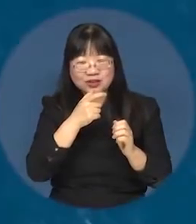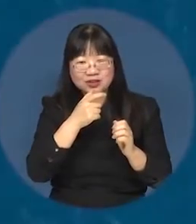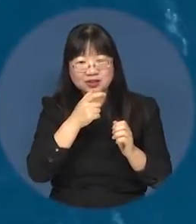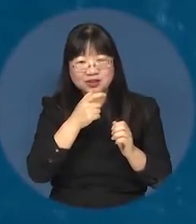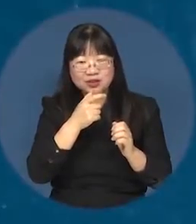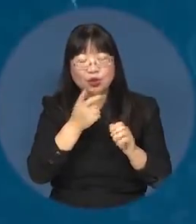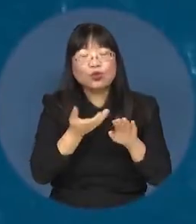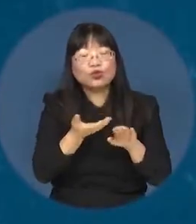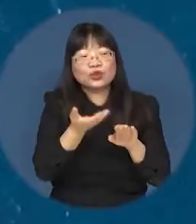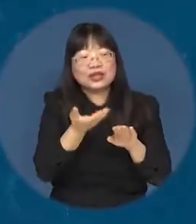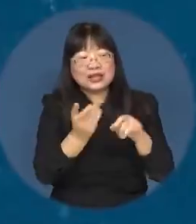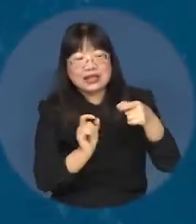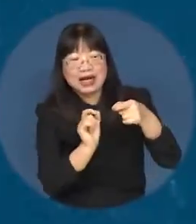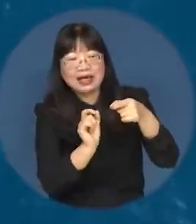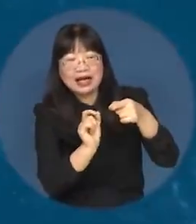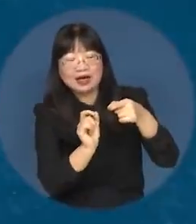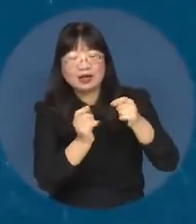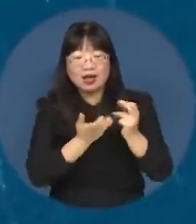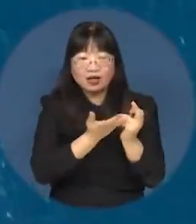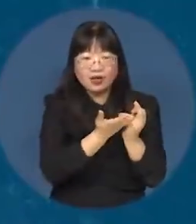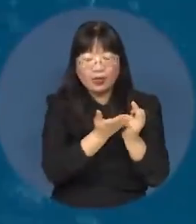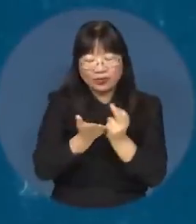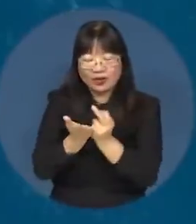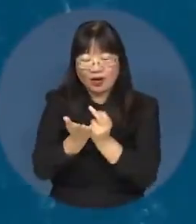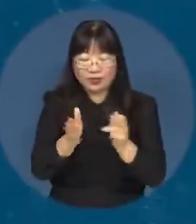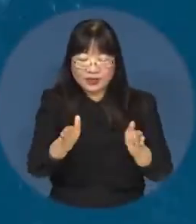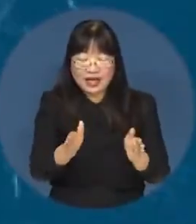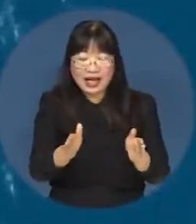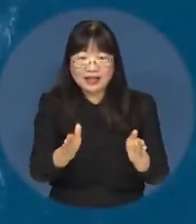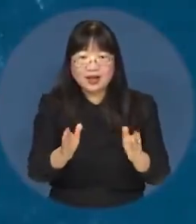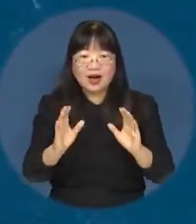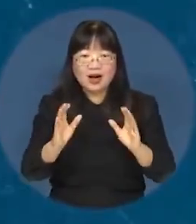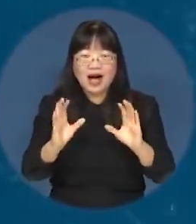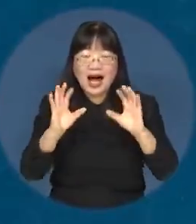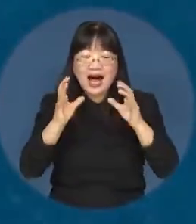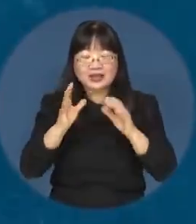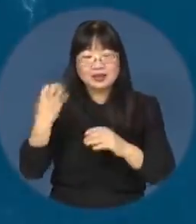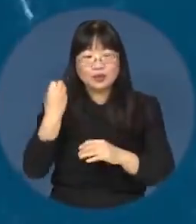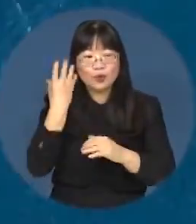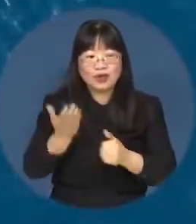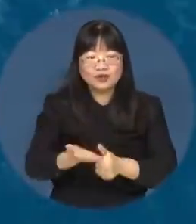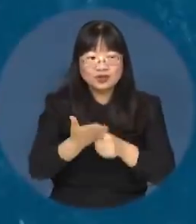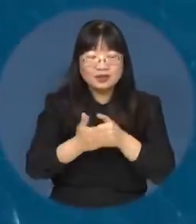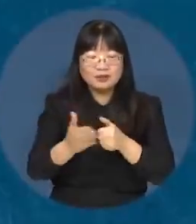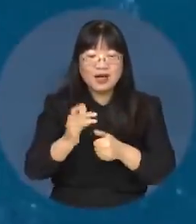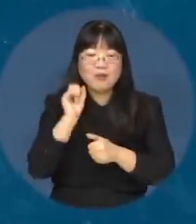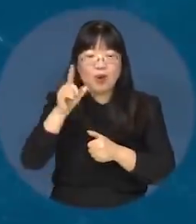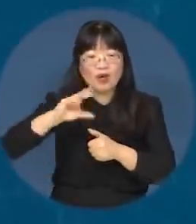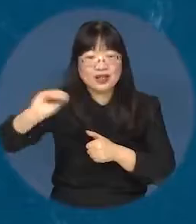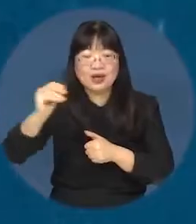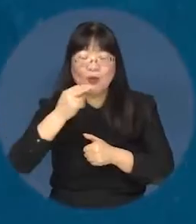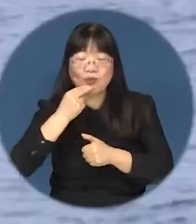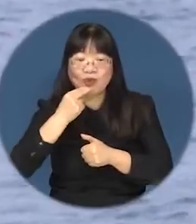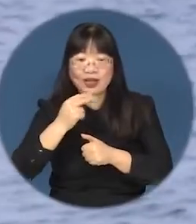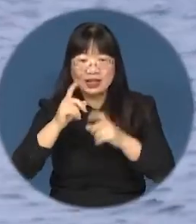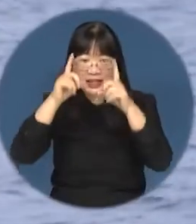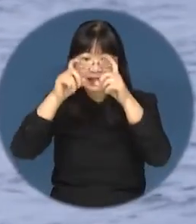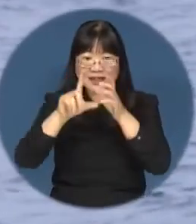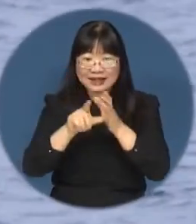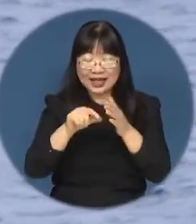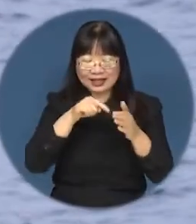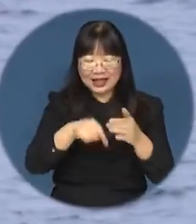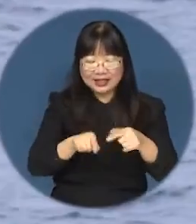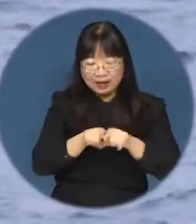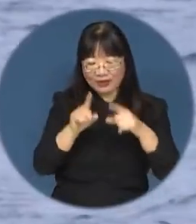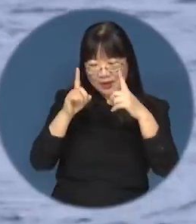이게 섬과 섬 사이 예. 그 안에 들어와서 키우기 때문에 멀리 떠나진 않습니다. 그러니까 사진 찍을 때는 항상 그 안에서